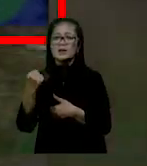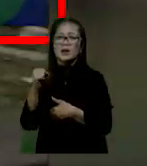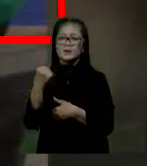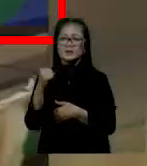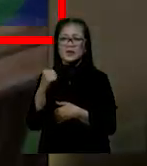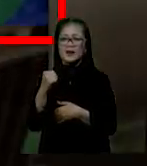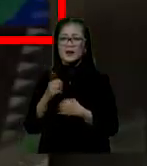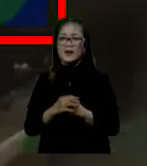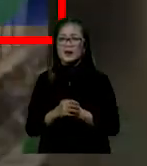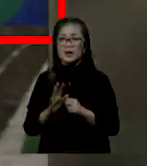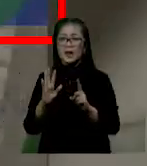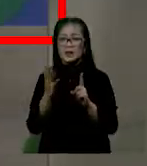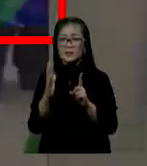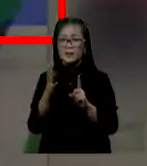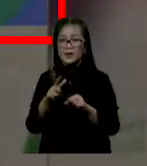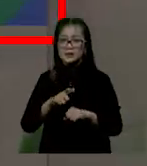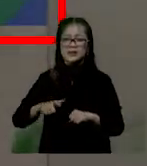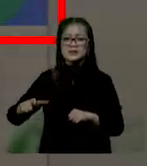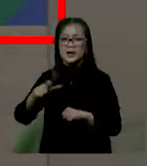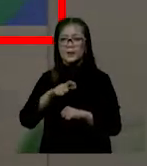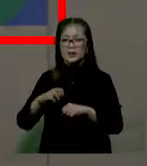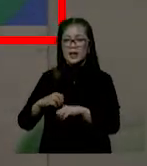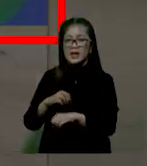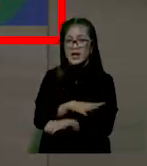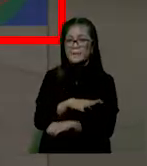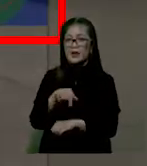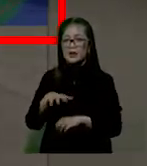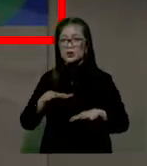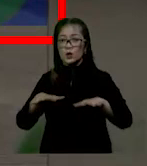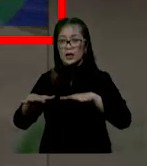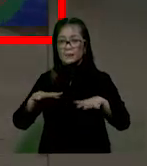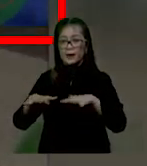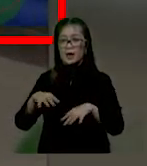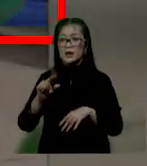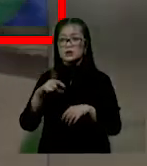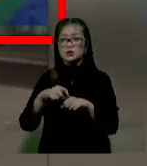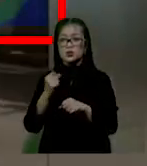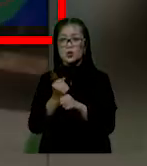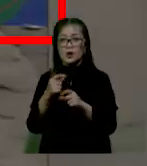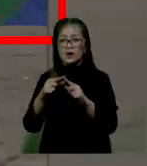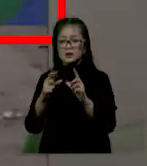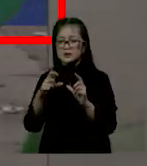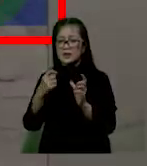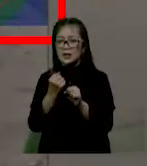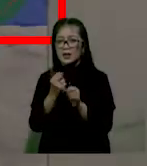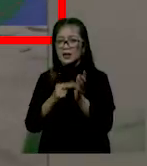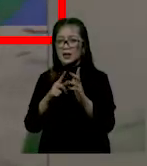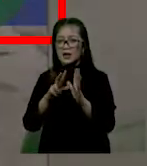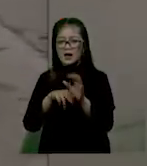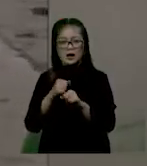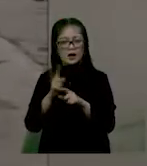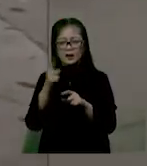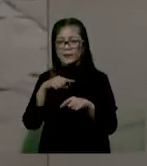Dari 15 kecamatan terdampak gempa, kawasan Cugenang menjadi lokasi paling parah. Telah terjadi